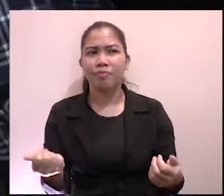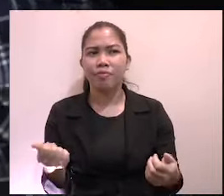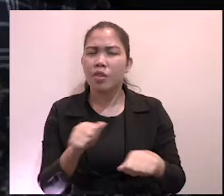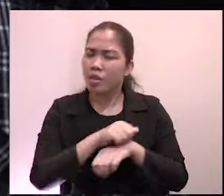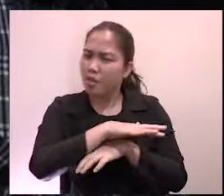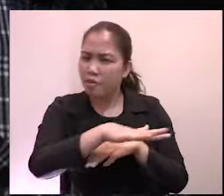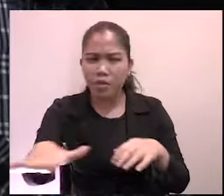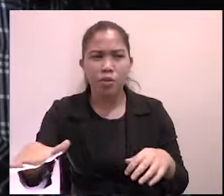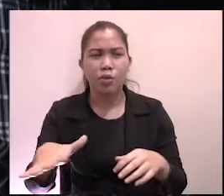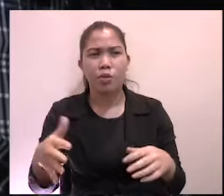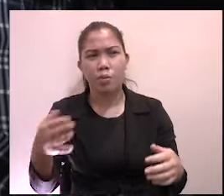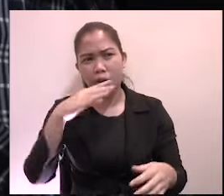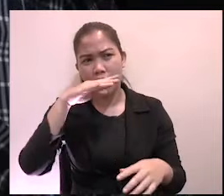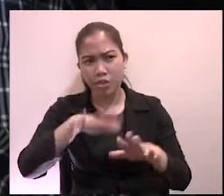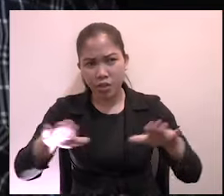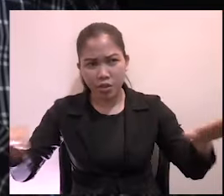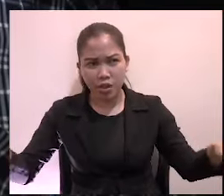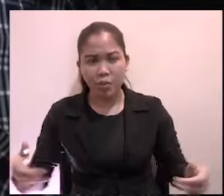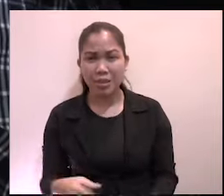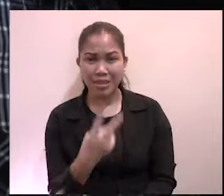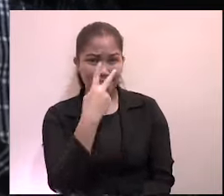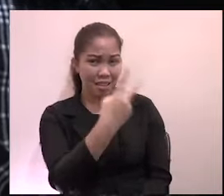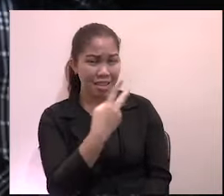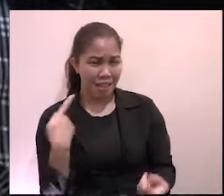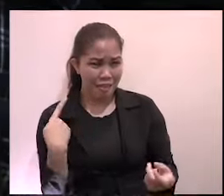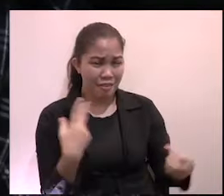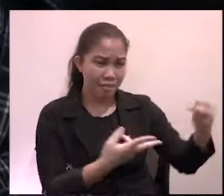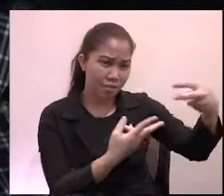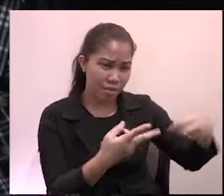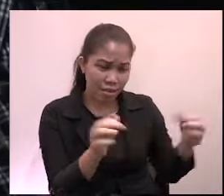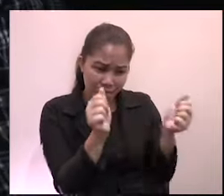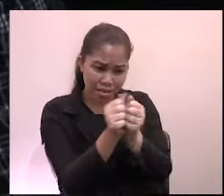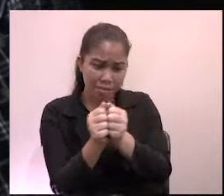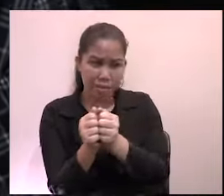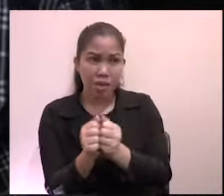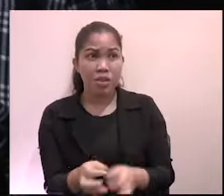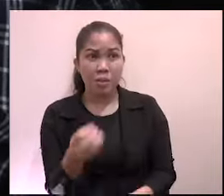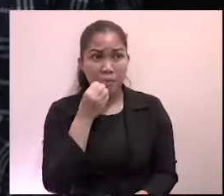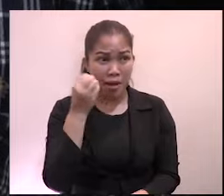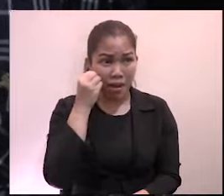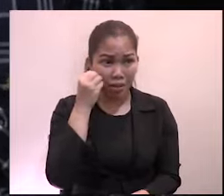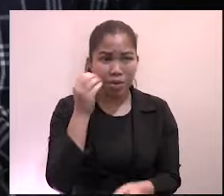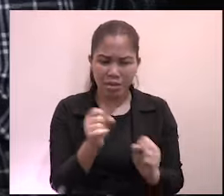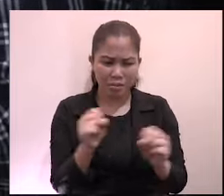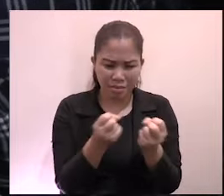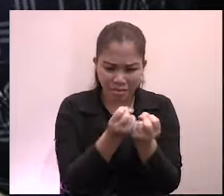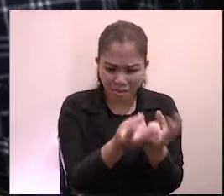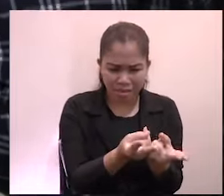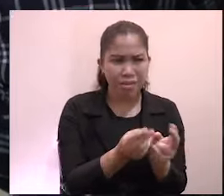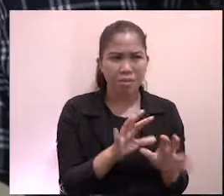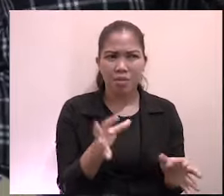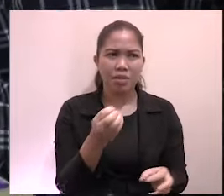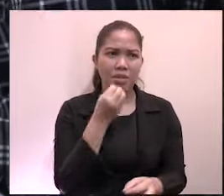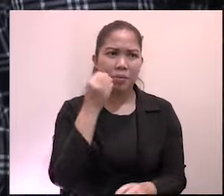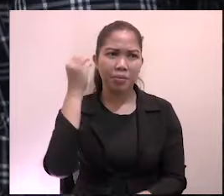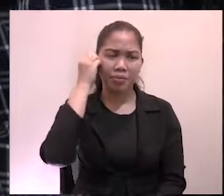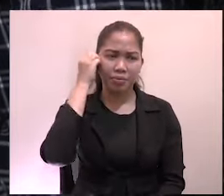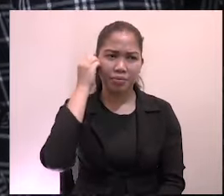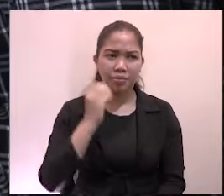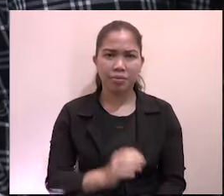na nagkikita ng anak mo, mismong kabit mo dahil isinasama mo. Sa bahay niya, pinatutulog ko doon sa ano? Oo.